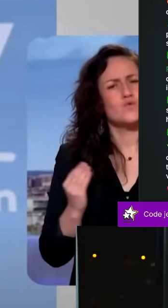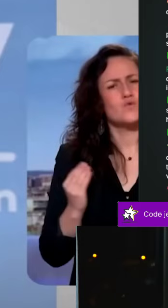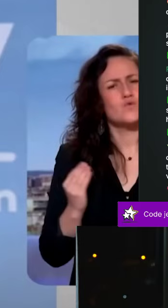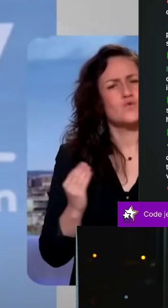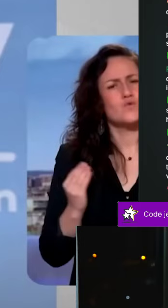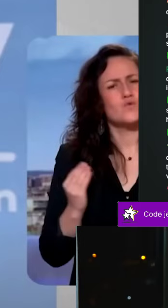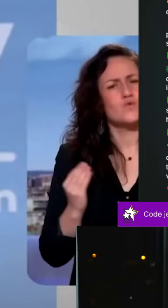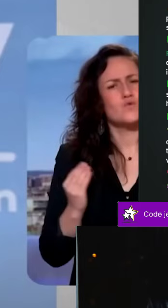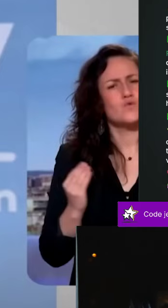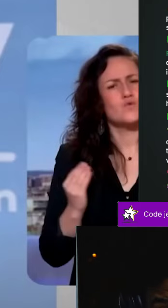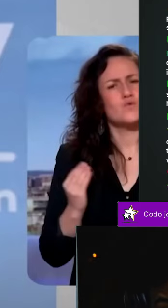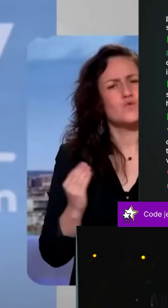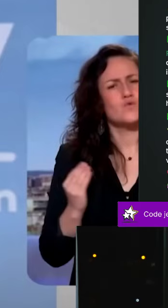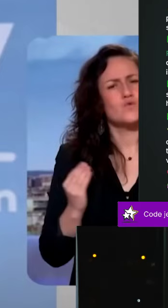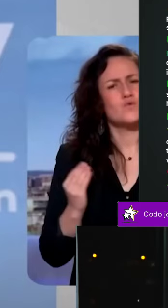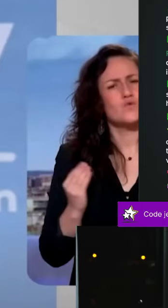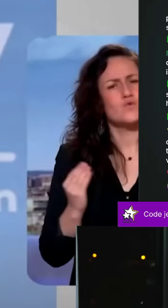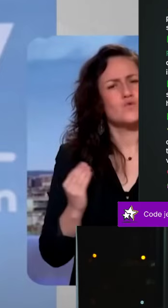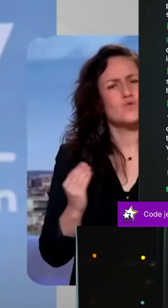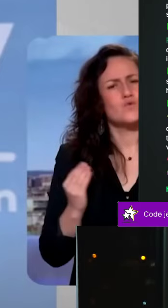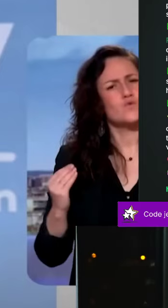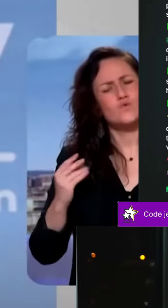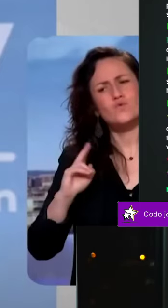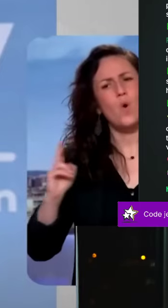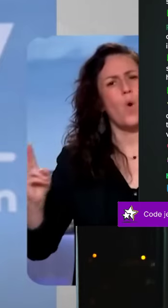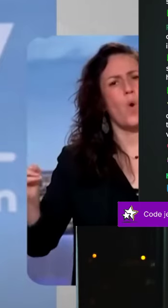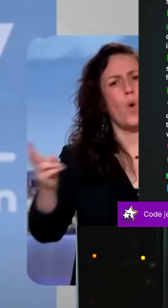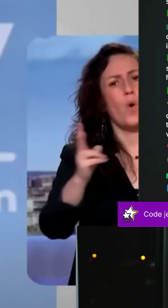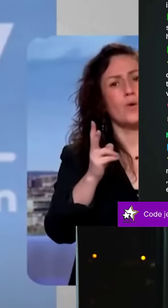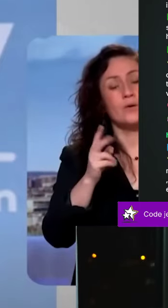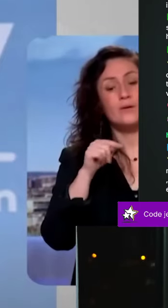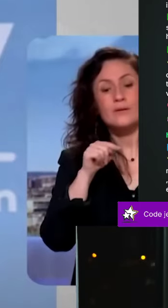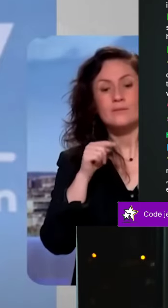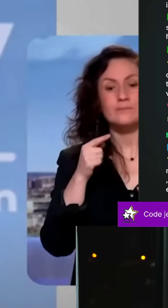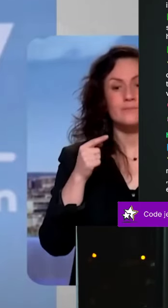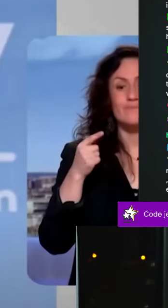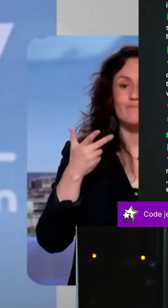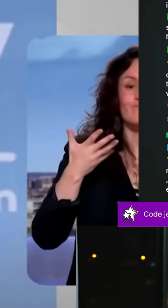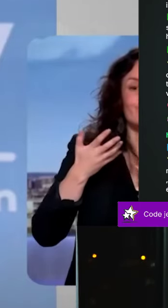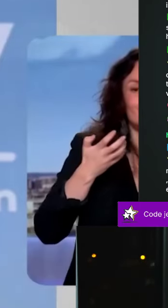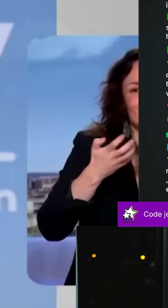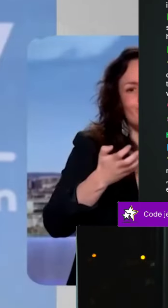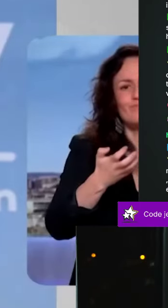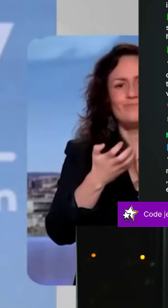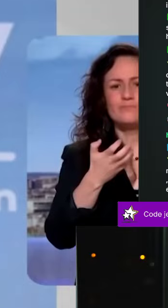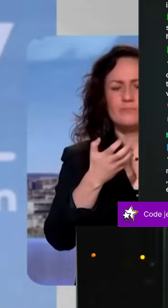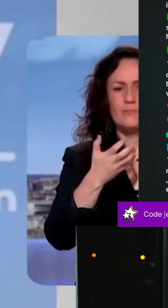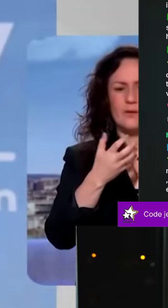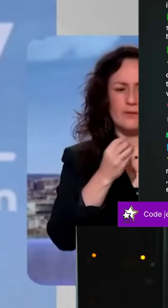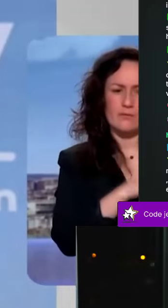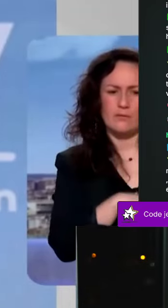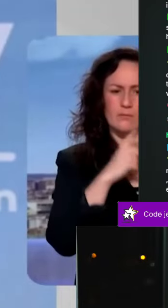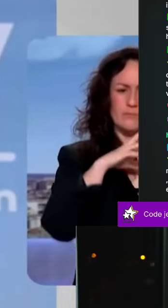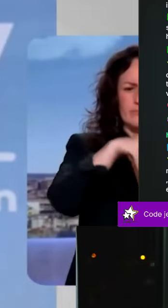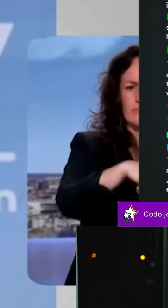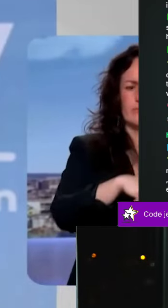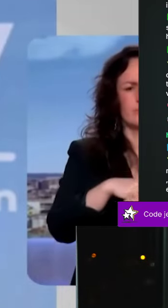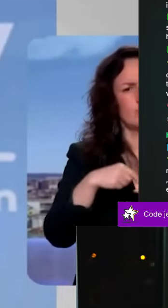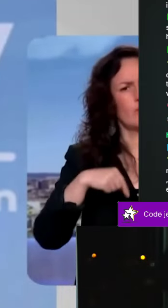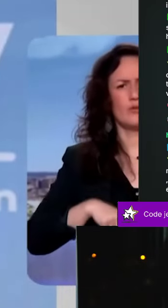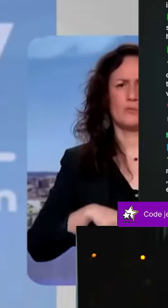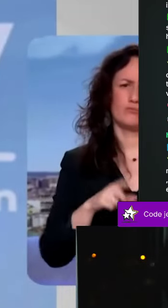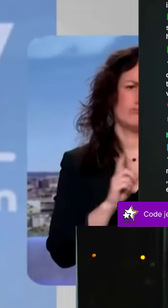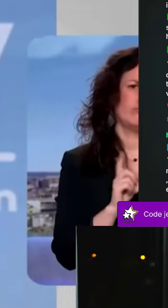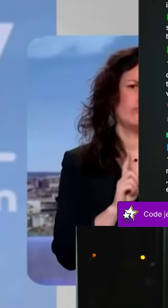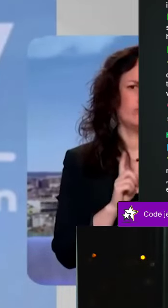aussi très européens aussi ouis très très très européens l'attitude ou les tentations qu'on certains aujourd'hui d'abandonner ce programme soit très populaire parmi